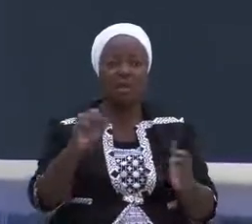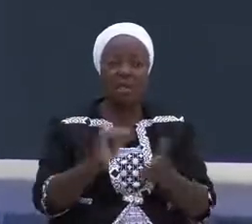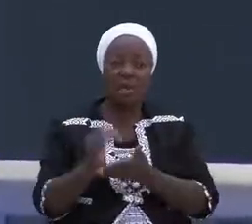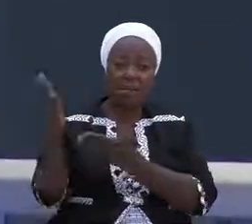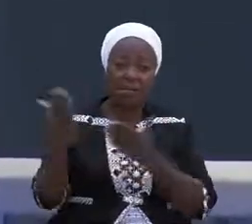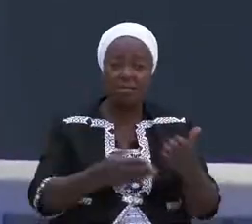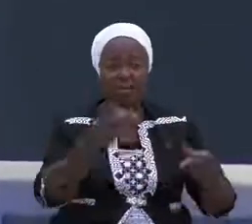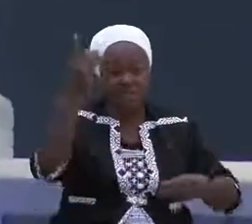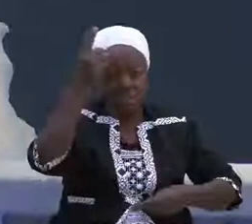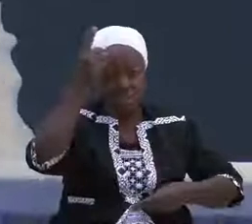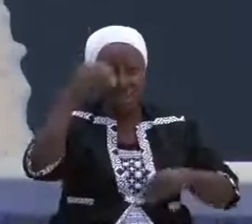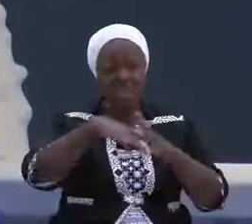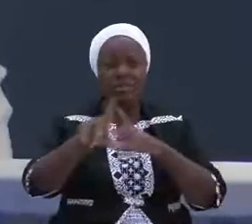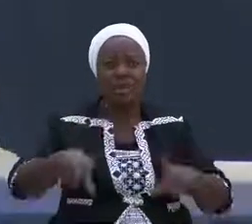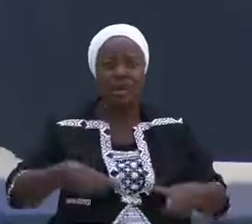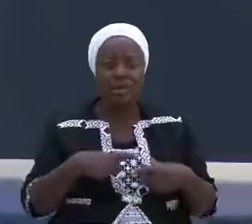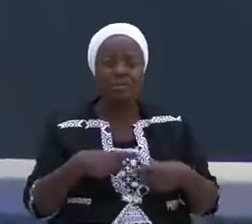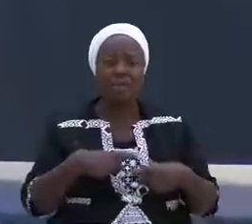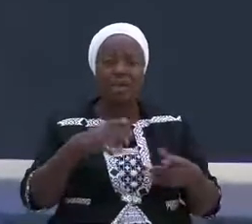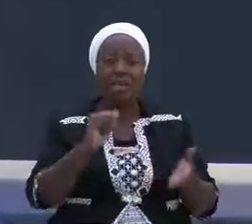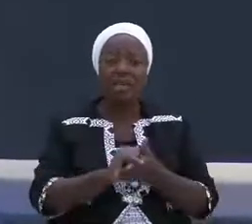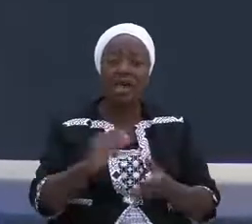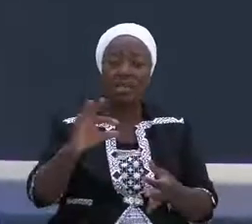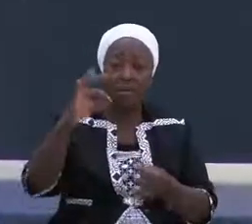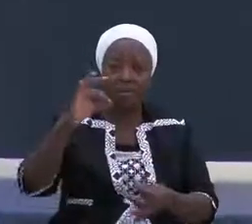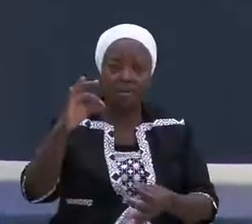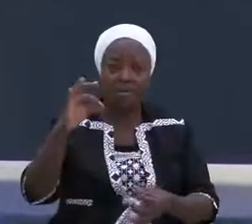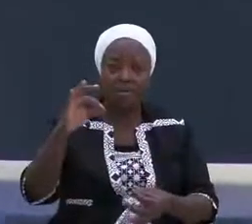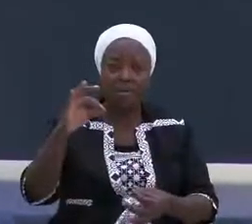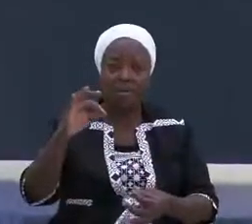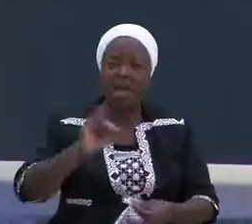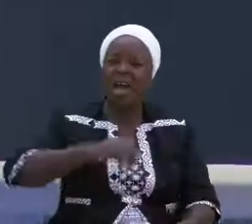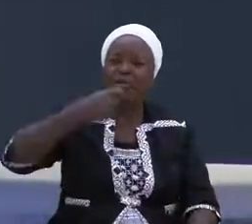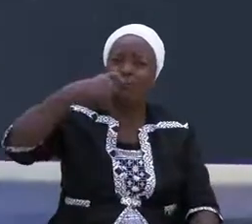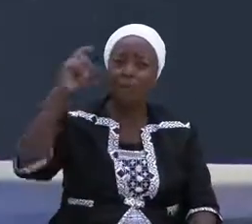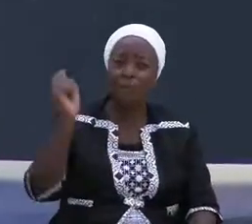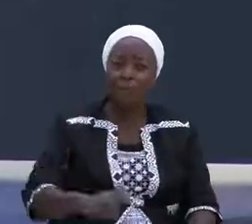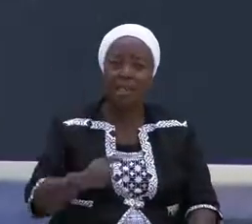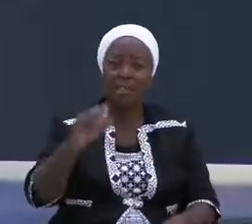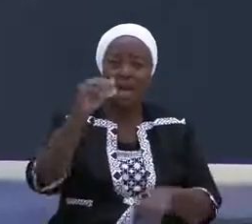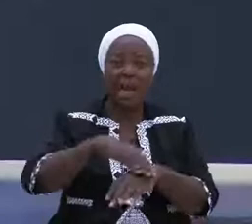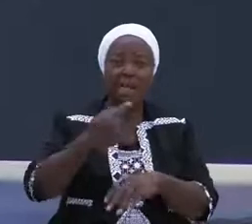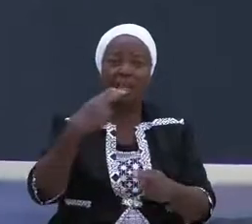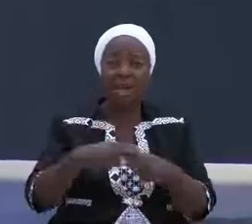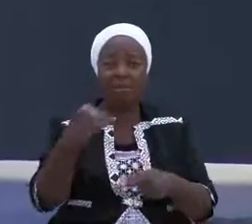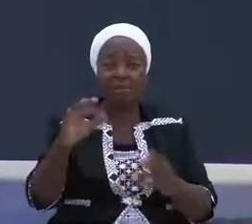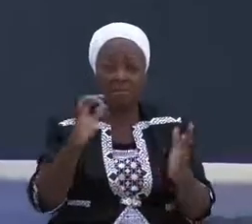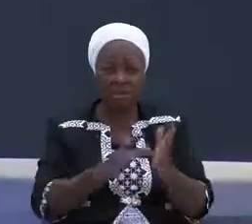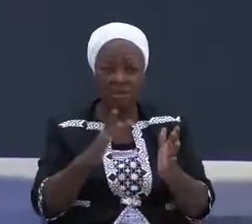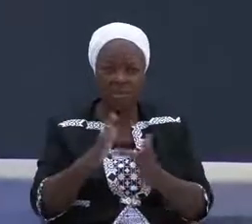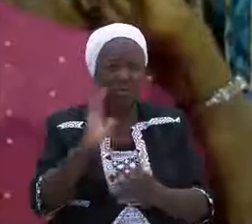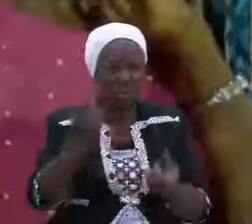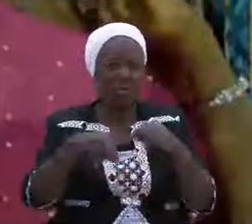les maladies dans ta vie, cet esprit, au commandement du nom de Jésus,